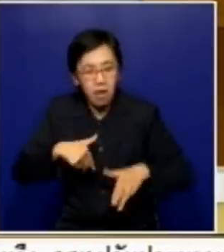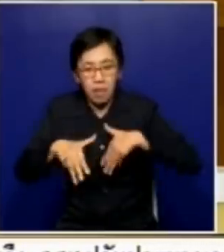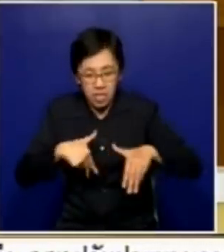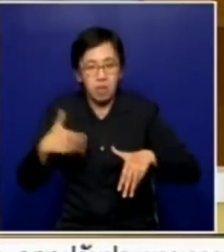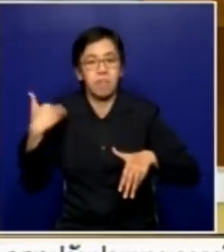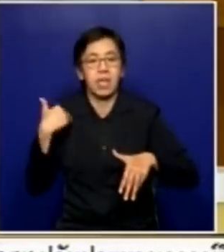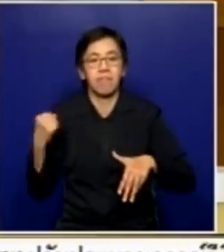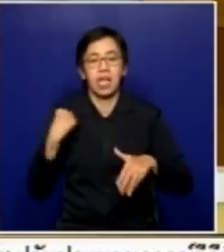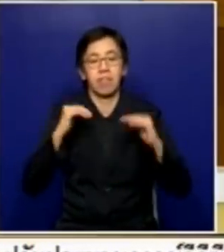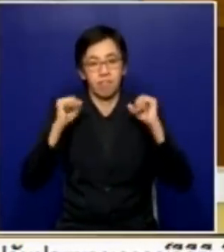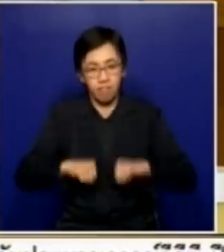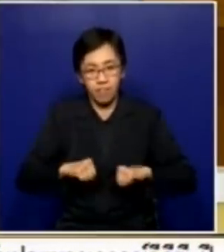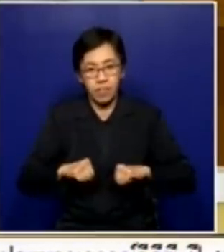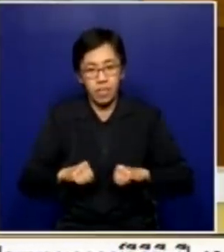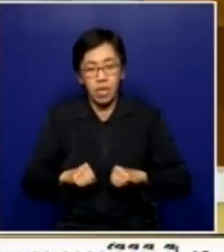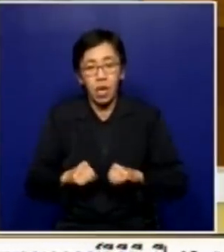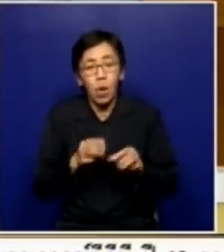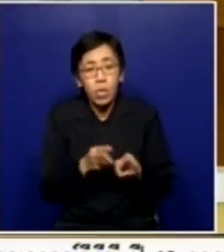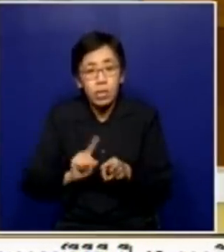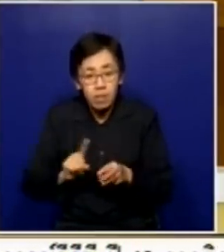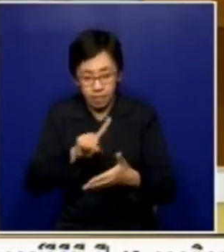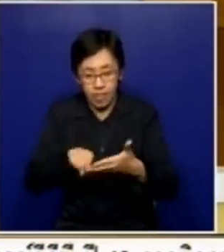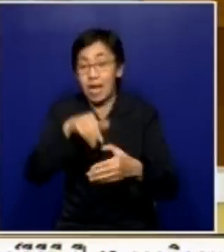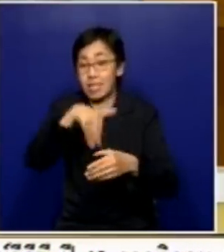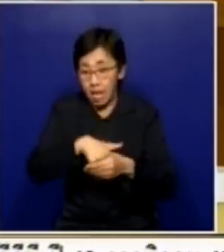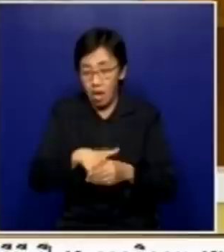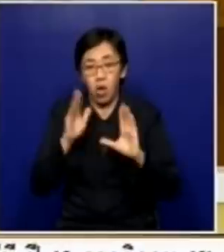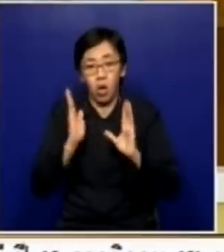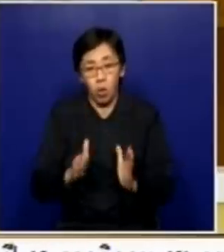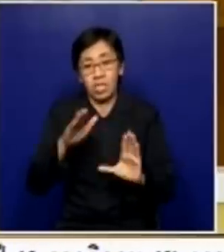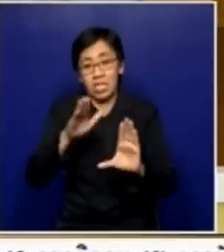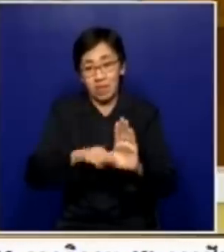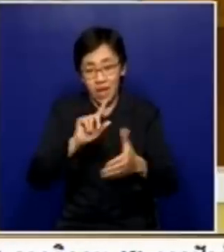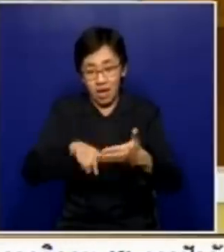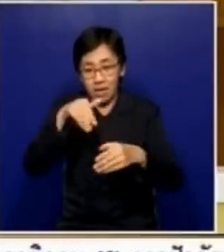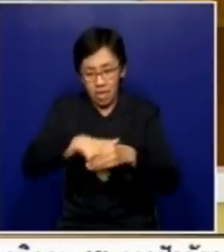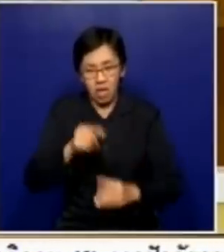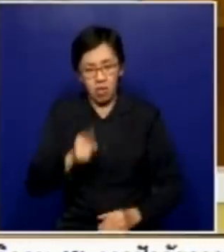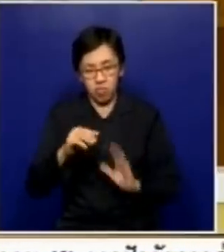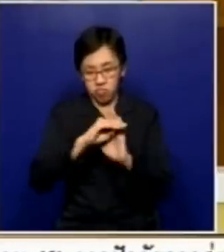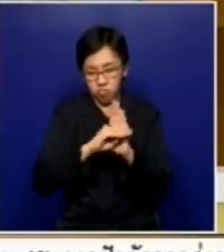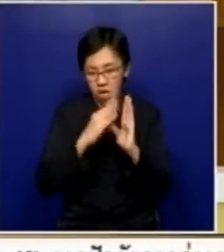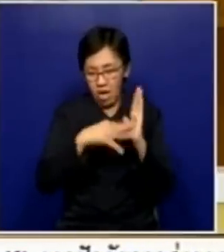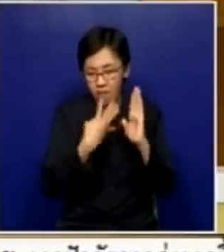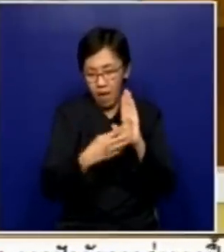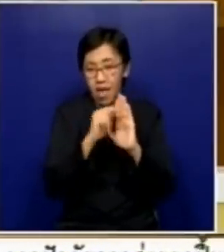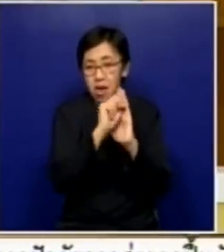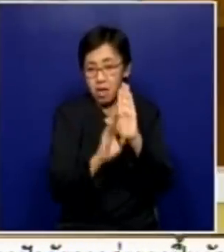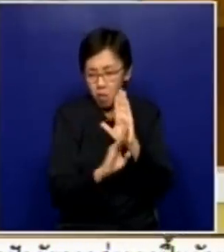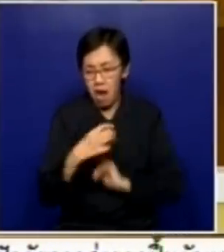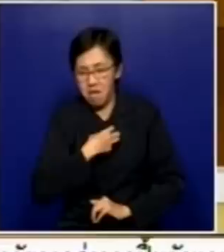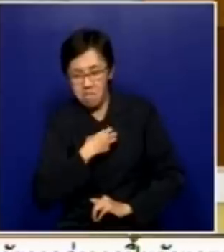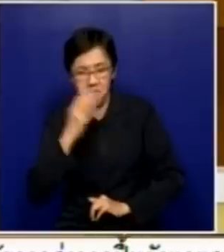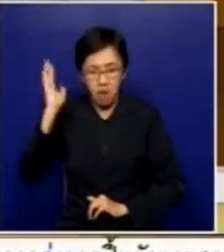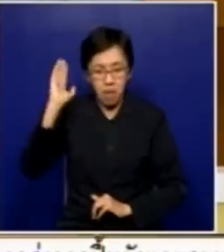ก็ผ่านระบบการเลอกตั้งผู้ทลสมัครรเลอกตงทุคนจะต้องถแงนโยบายวาอยากจะนำพาประเทศไปในทศทางไหน